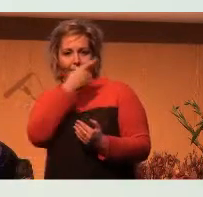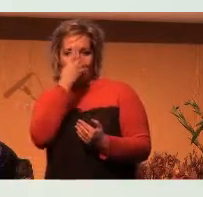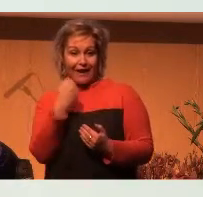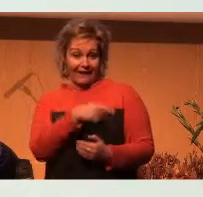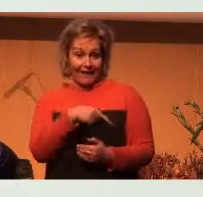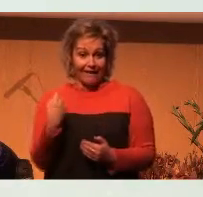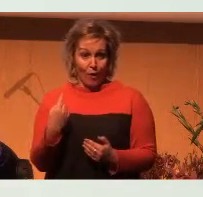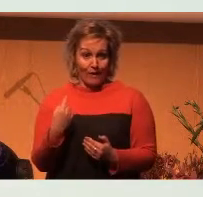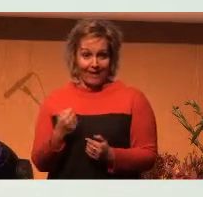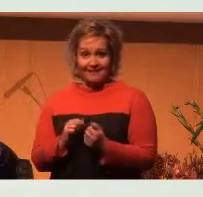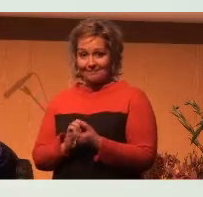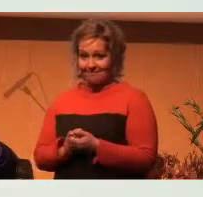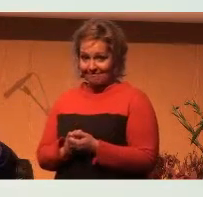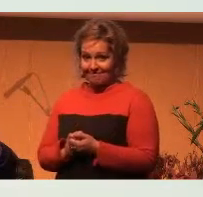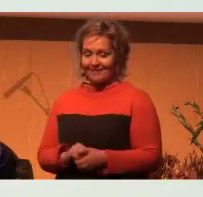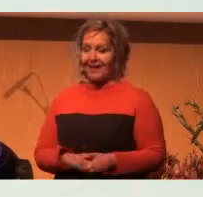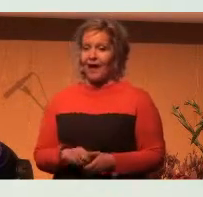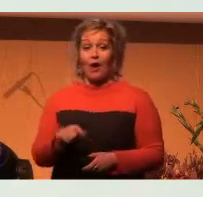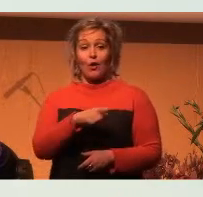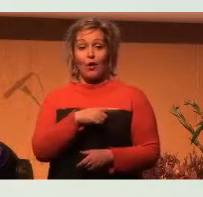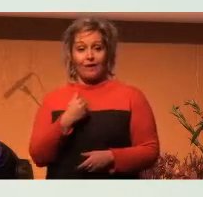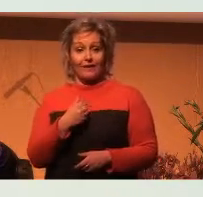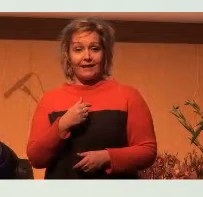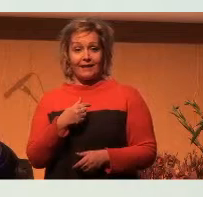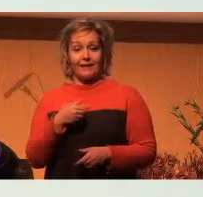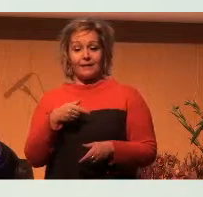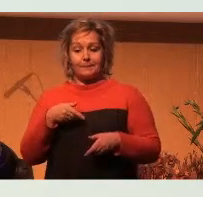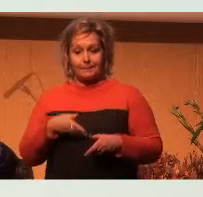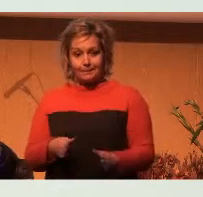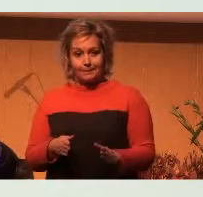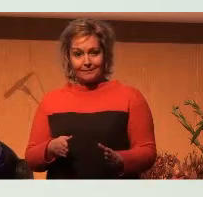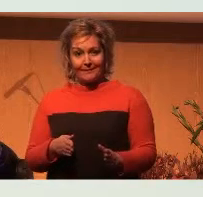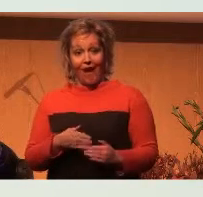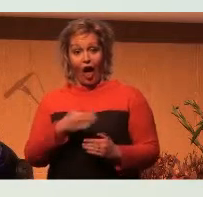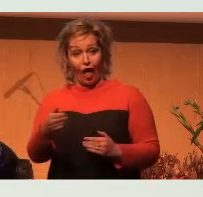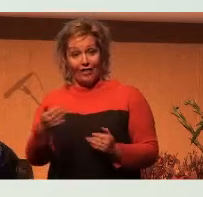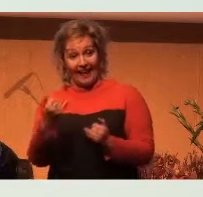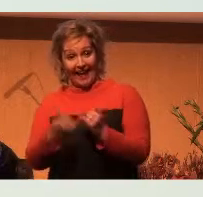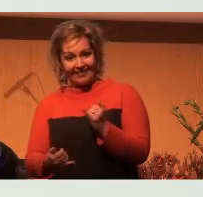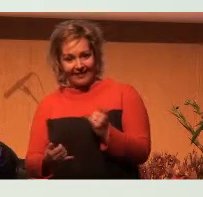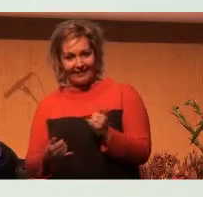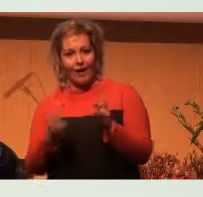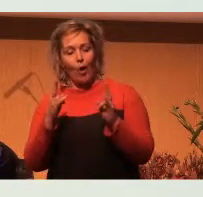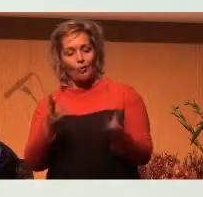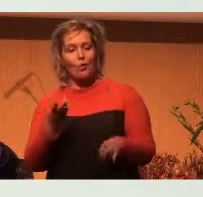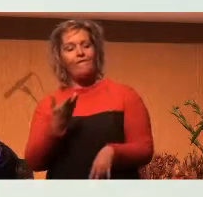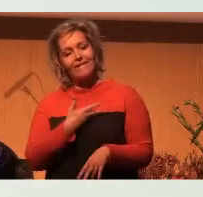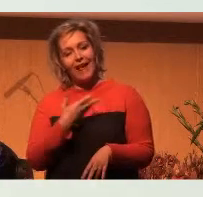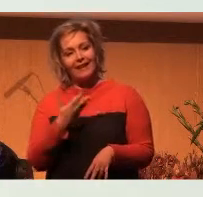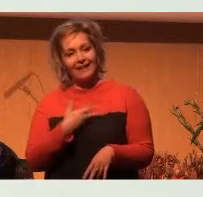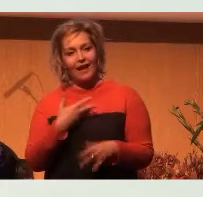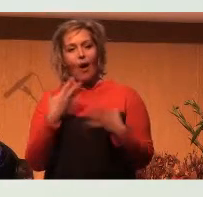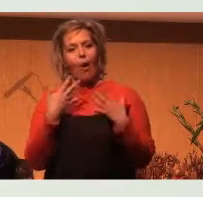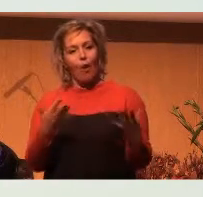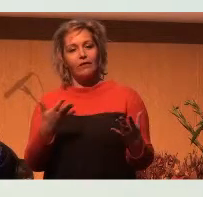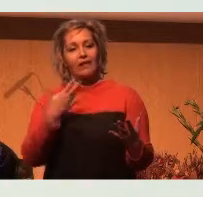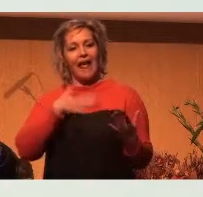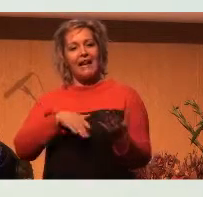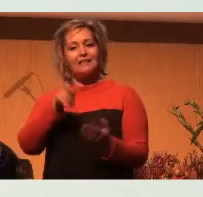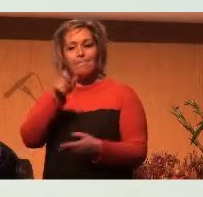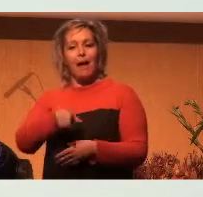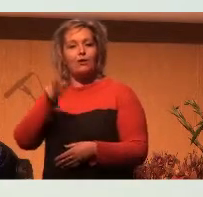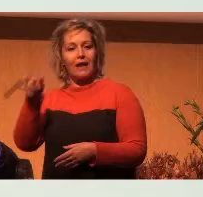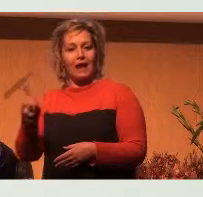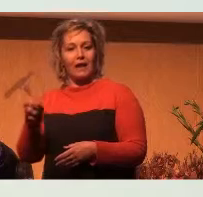våre. Når vi dør og går ut i den andre enden, så er det også veldig ofte at